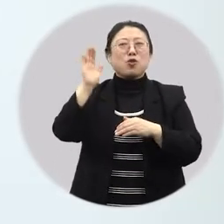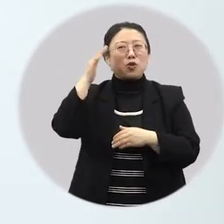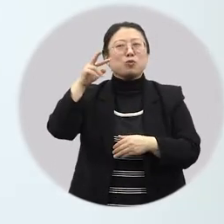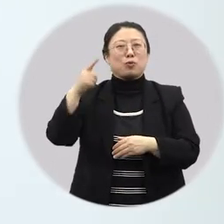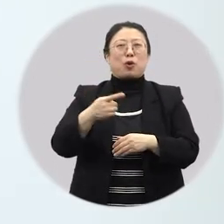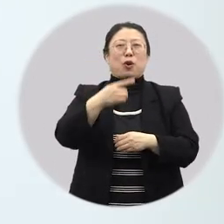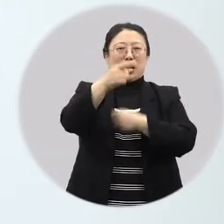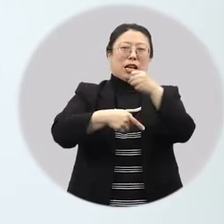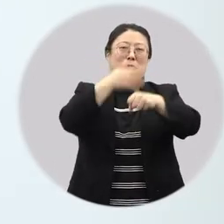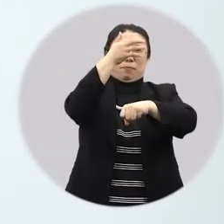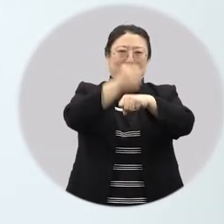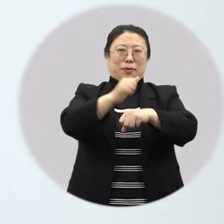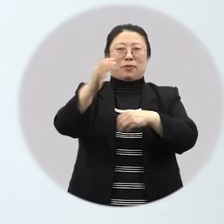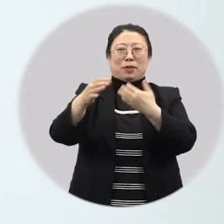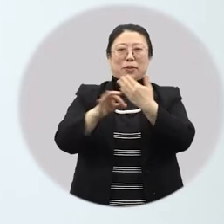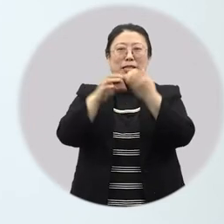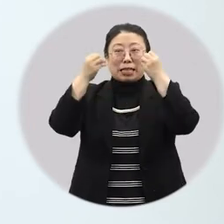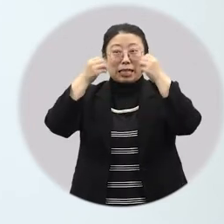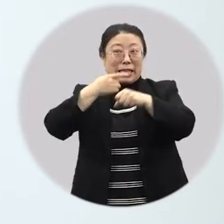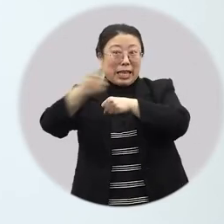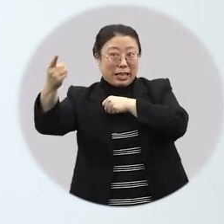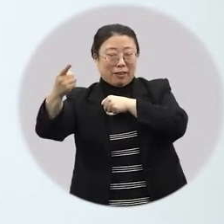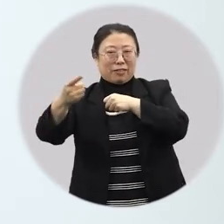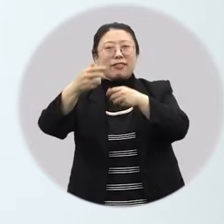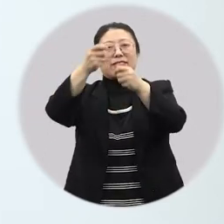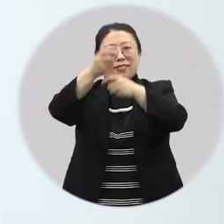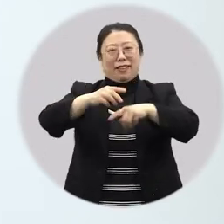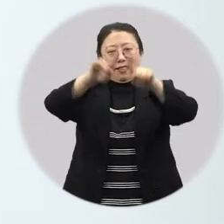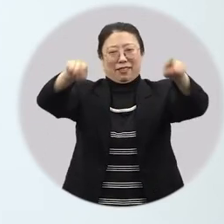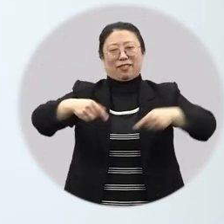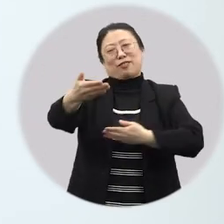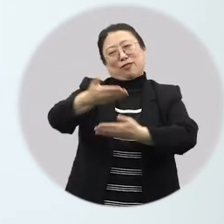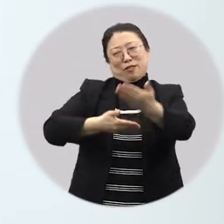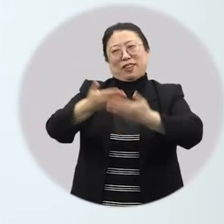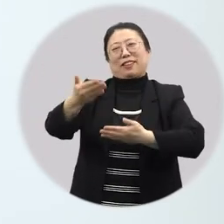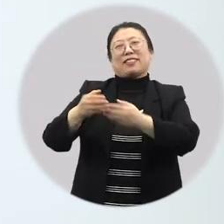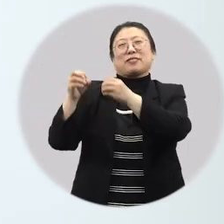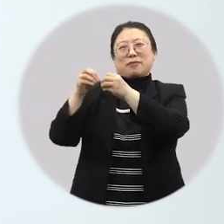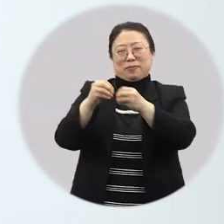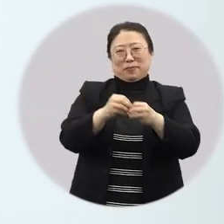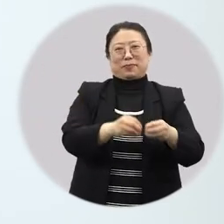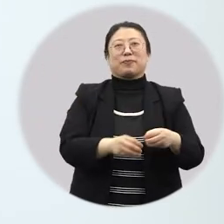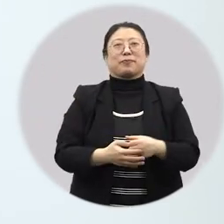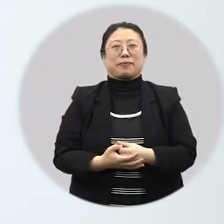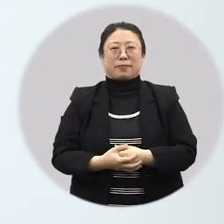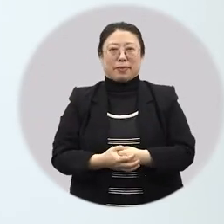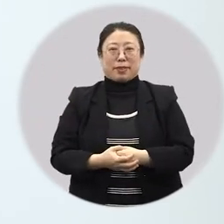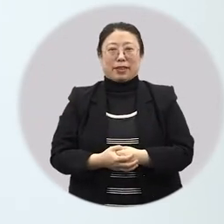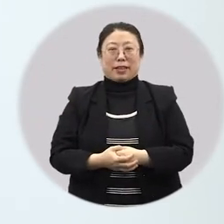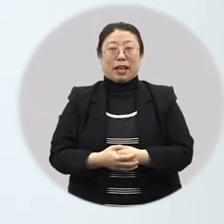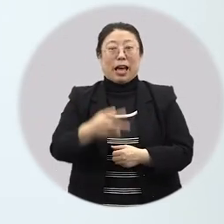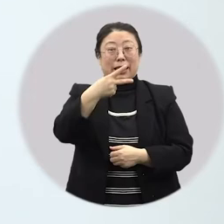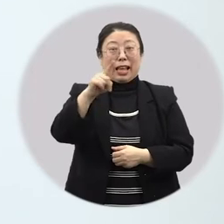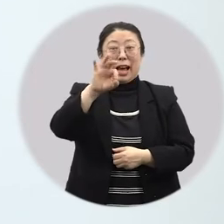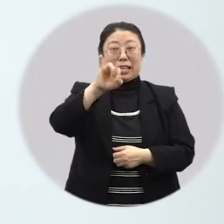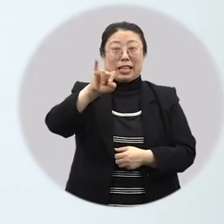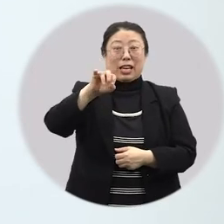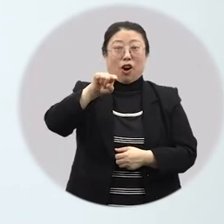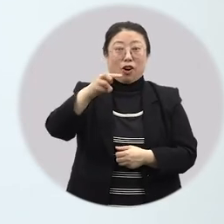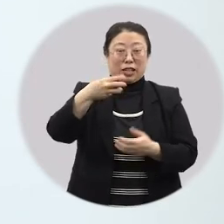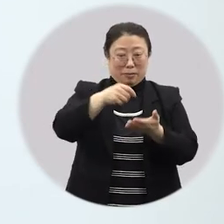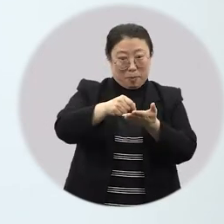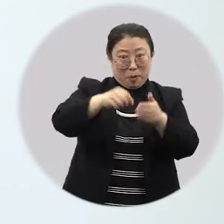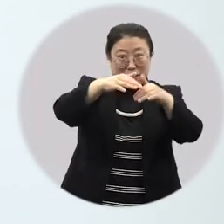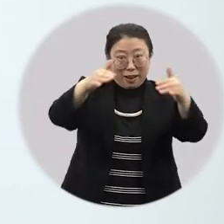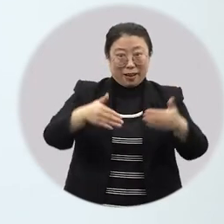나누는 풍속은 요즘에도 연말 연시가 되면 새해 달력을 주고받는 모습으로 이어져 내려오고 있답니다